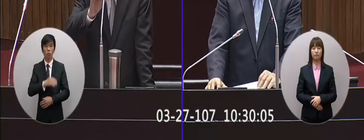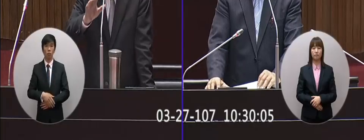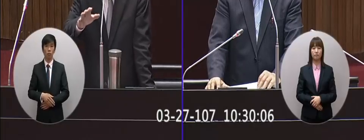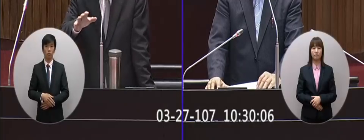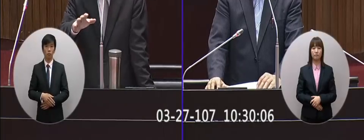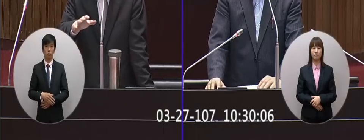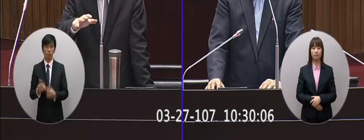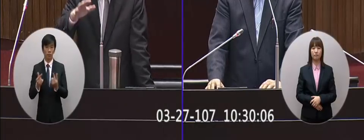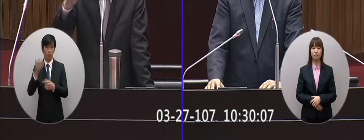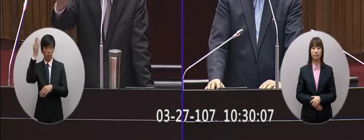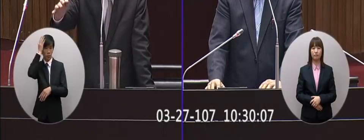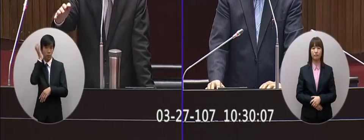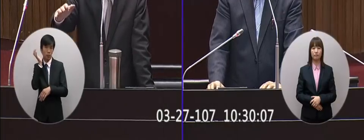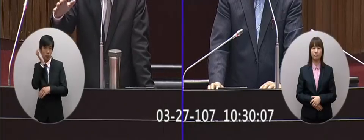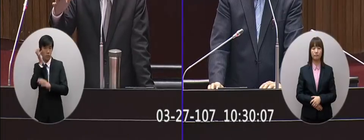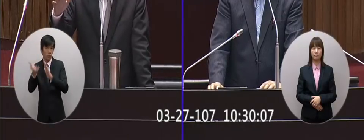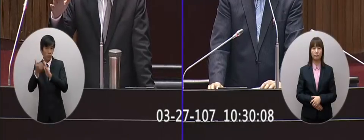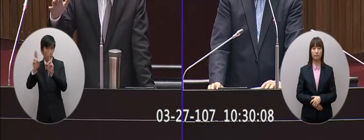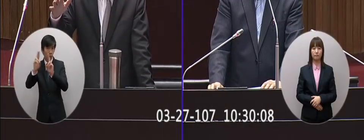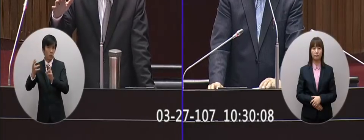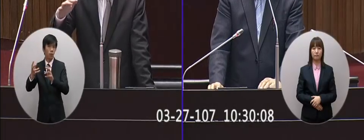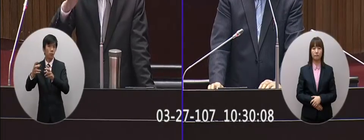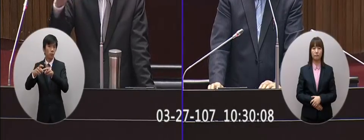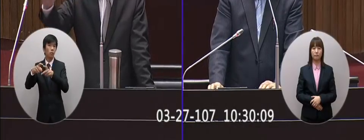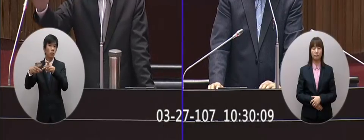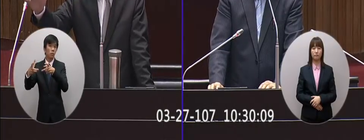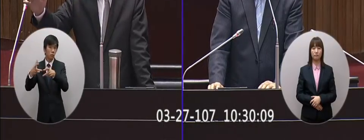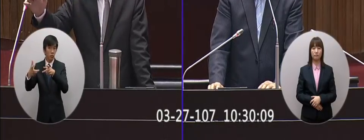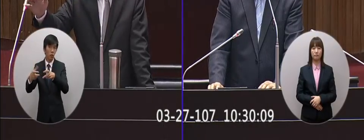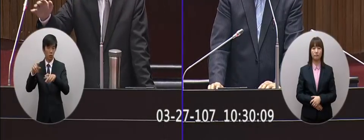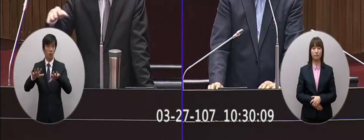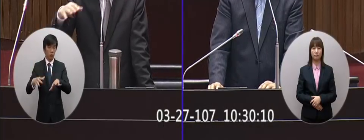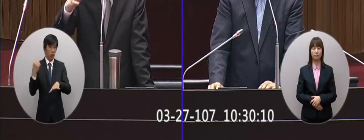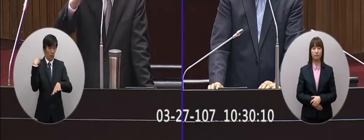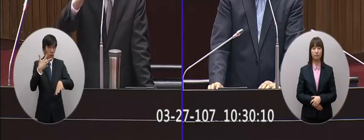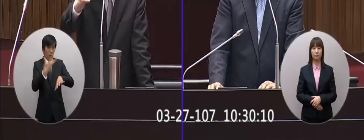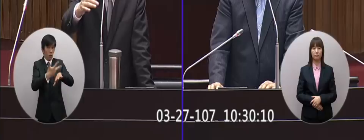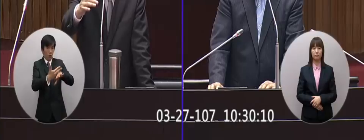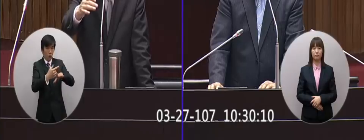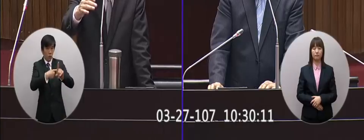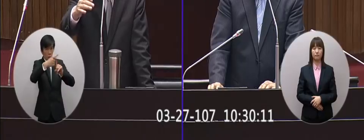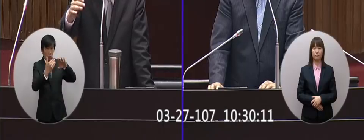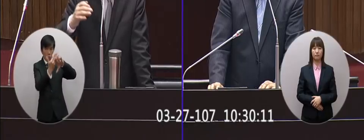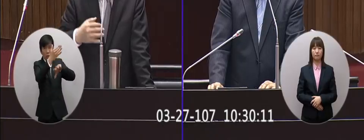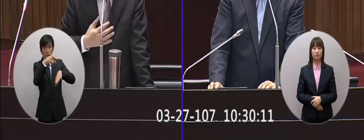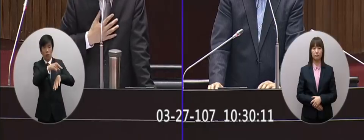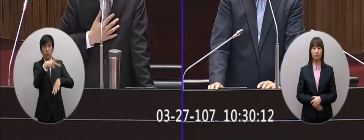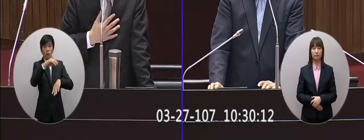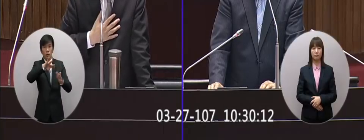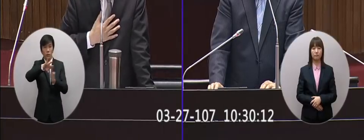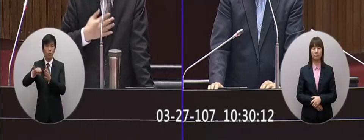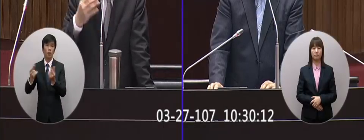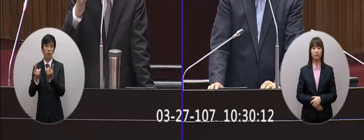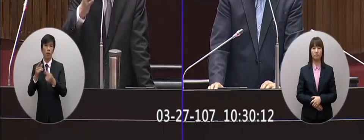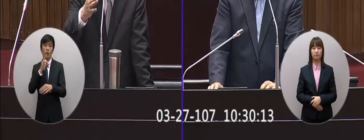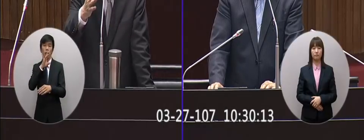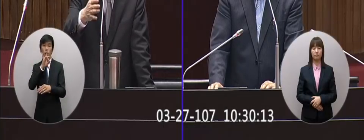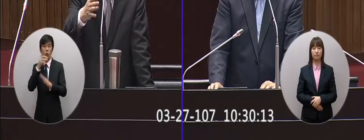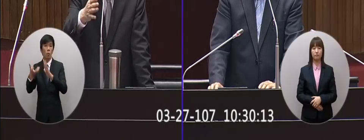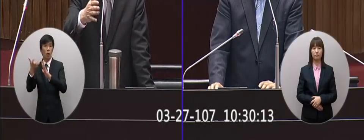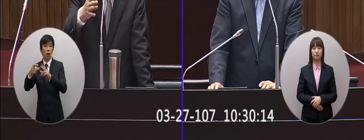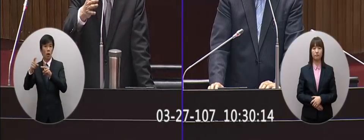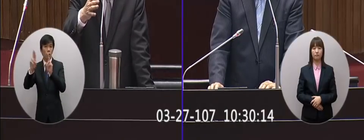煤电厂。新的燃煤电厂是用超临界以外，好比说我们举台中火力发电厂来讲，